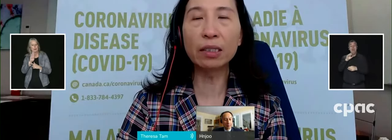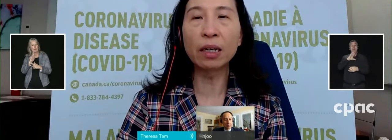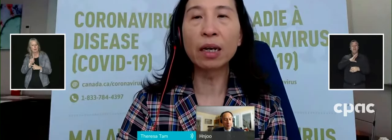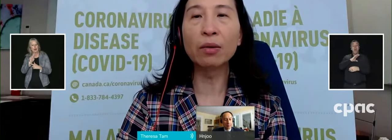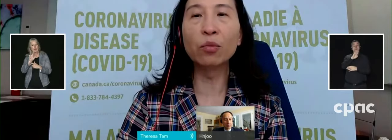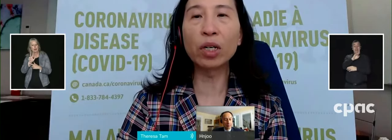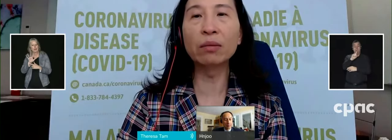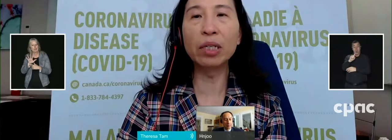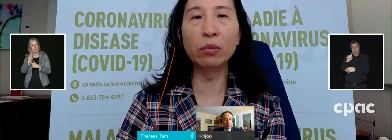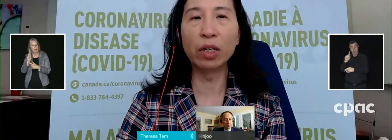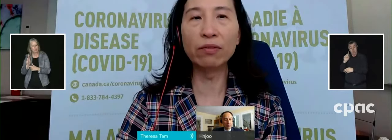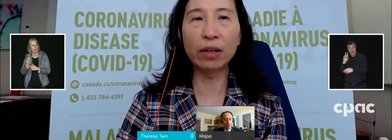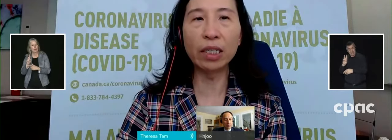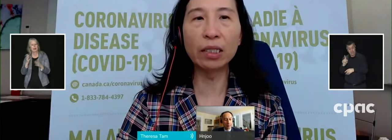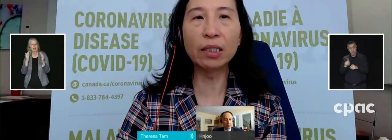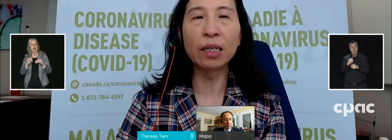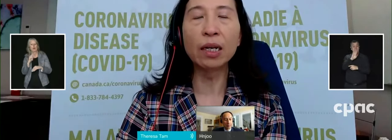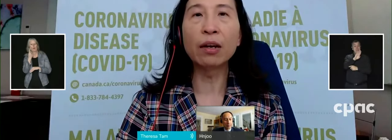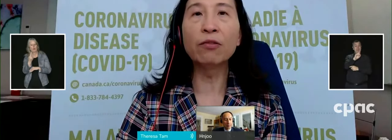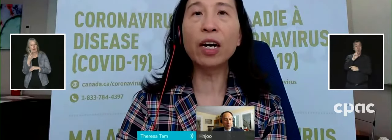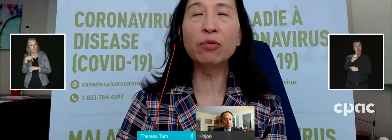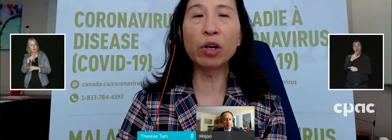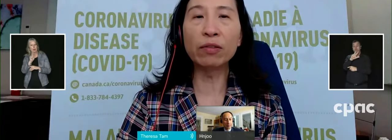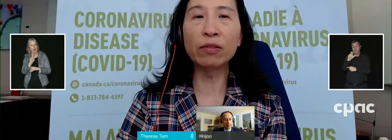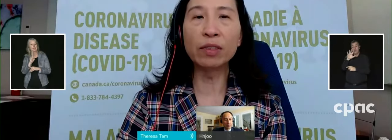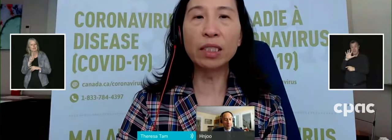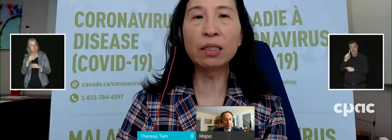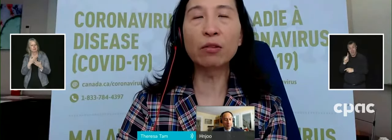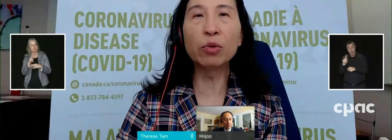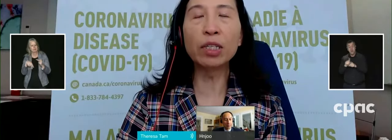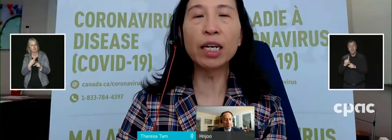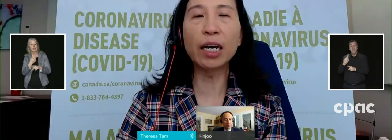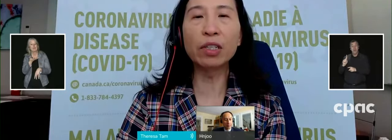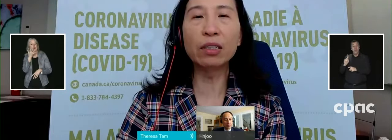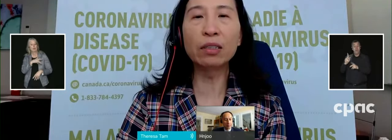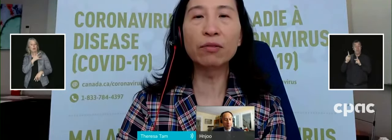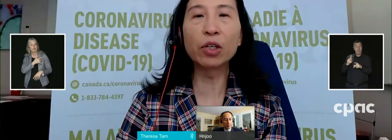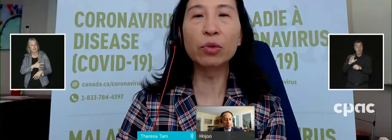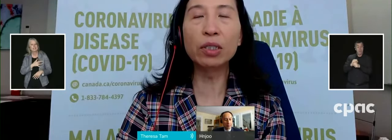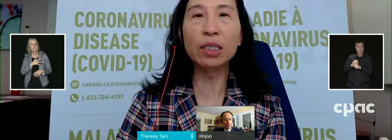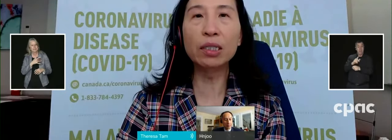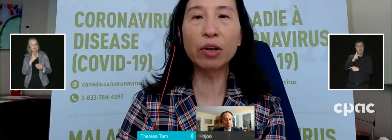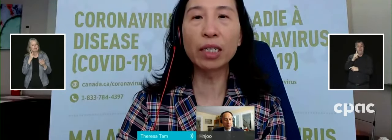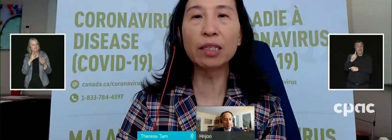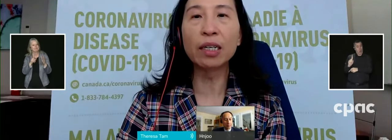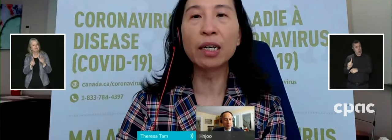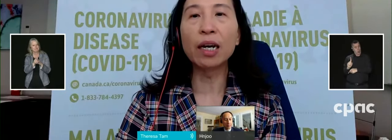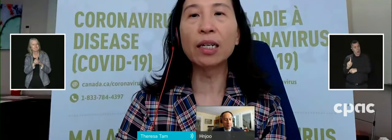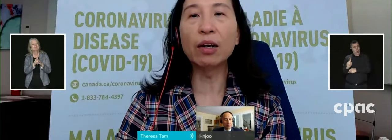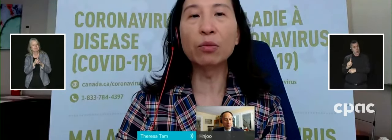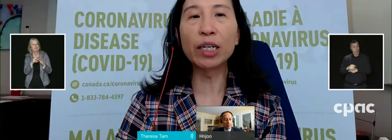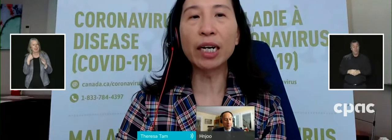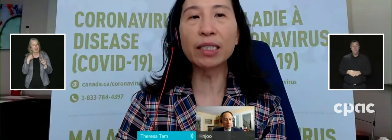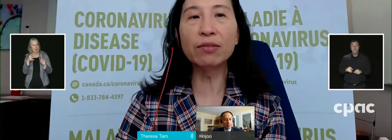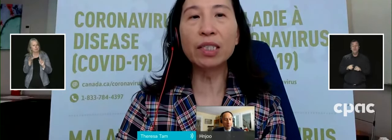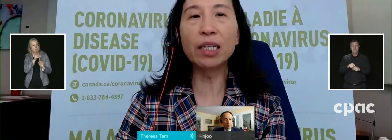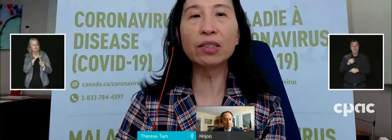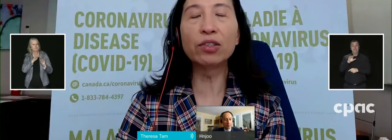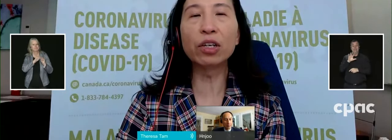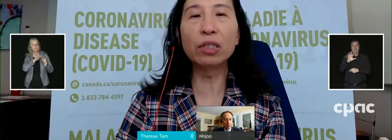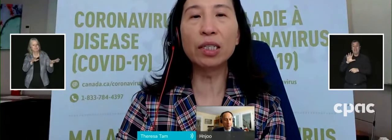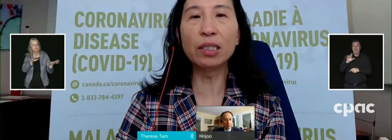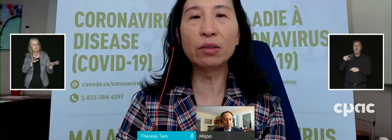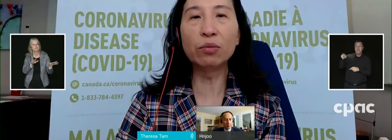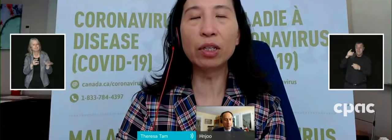B1351 variants, and 1 P1 variant, and 5 provinces are reporting evidence of community spread and outbreak